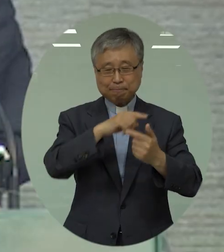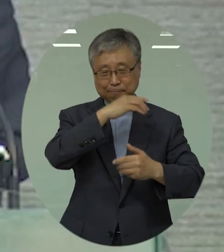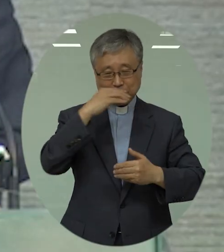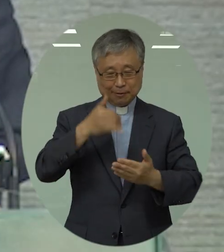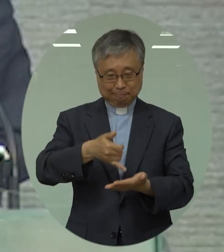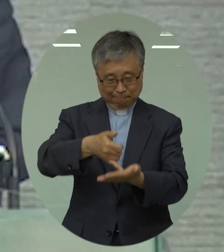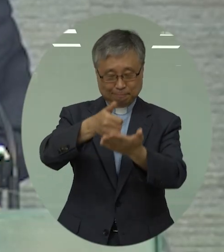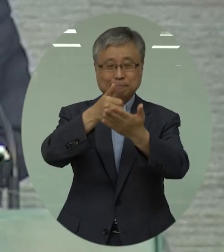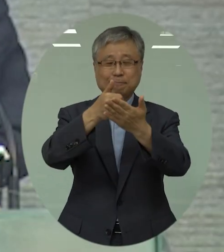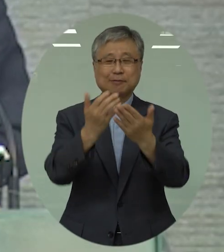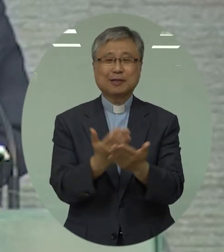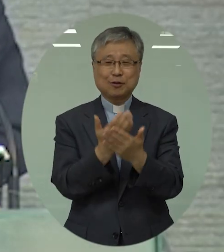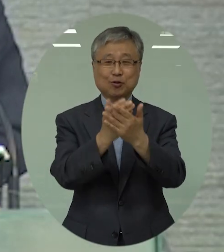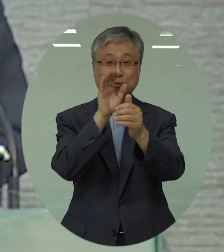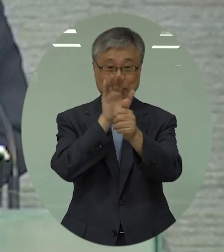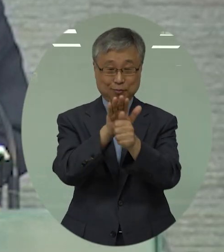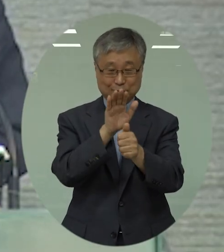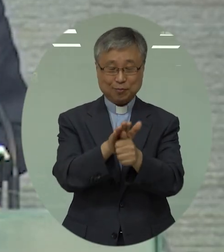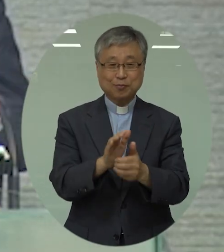성숙하도록 돕는